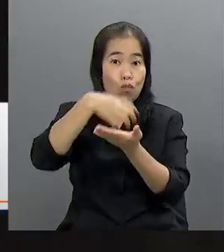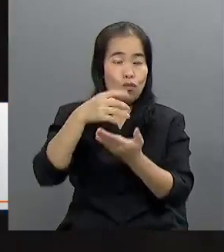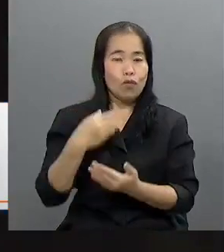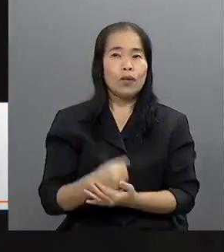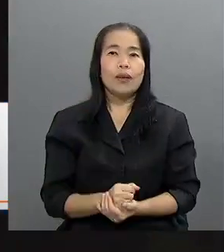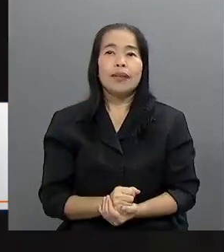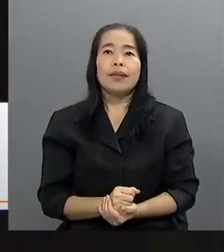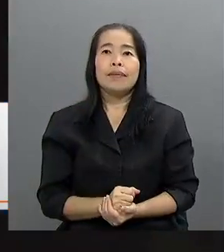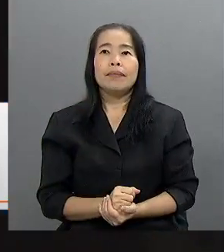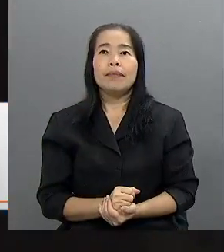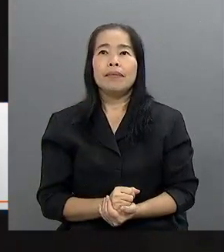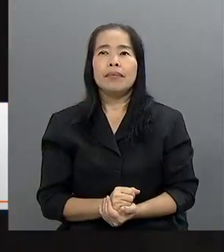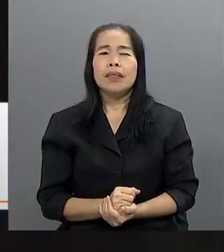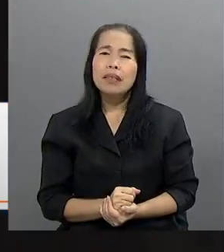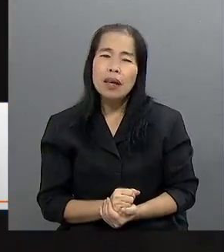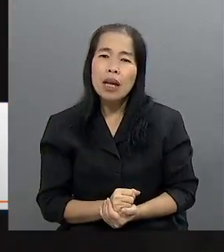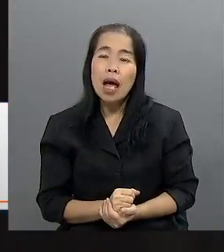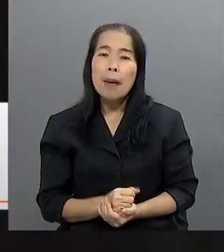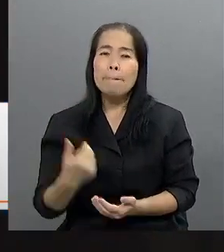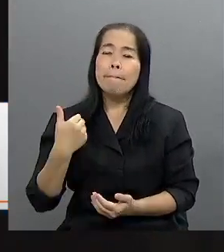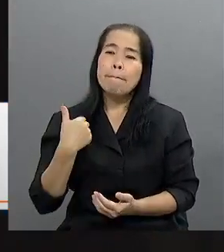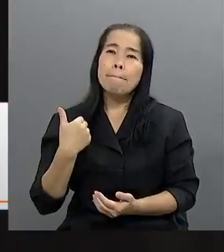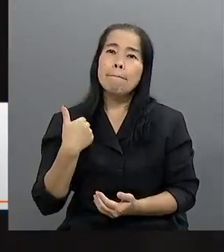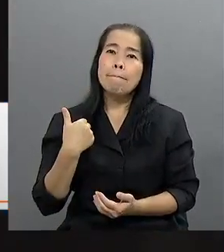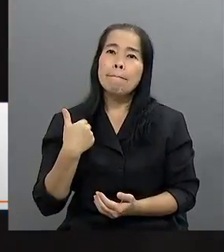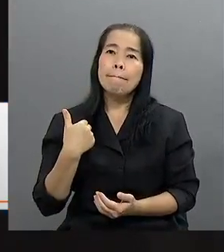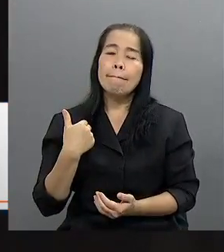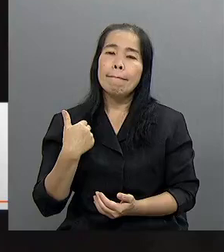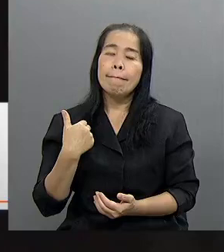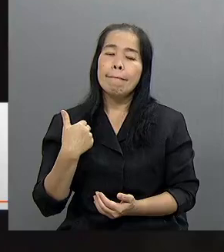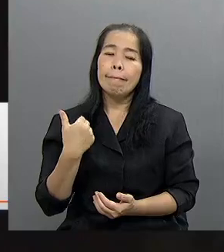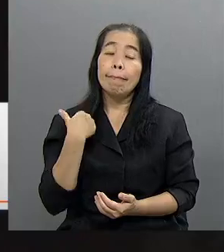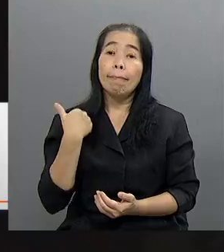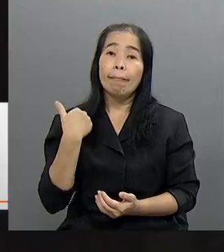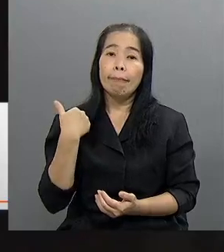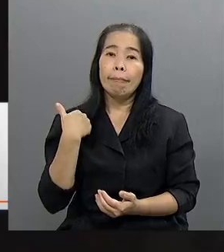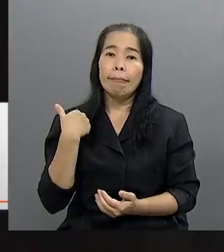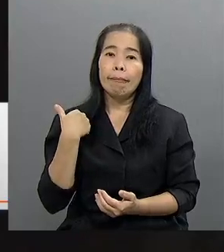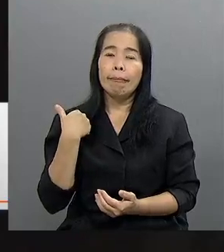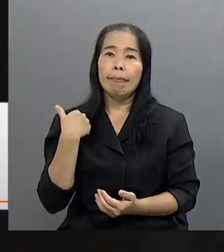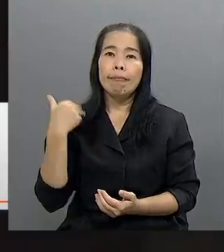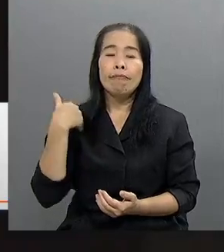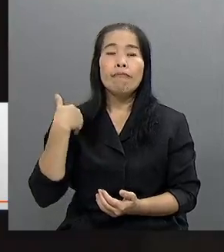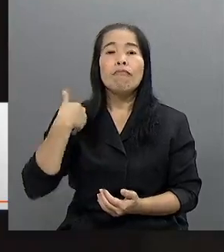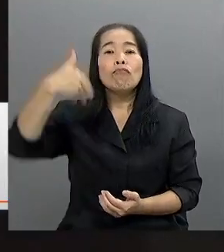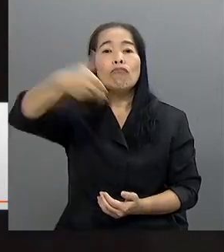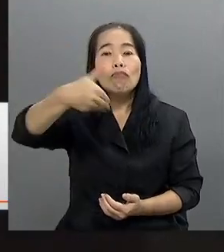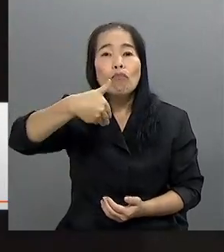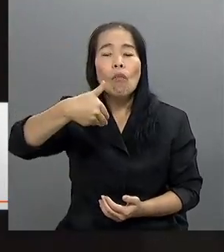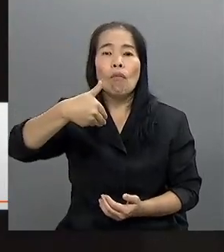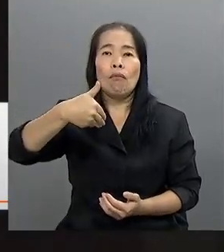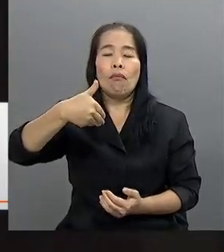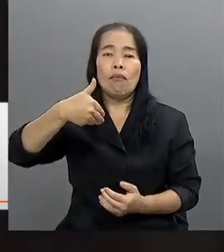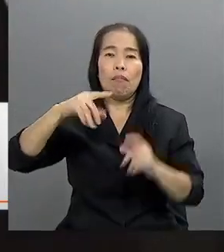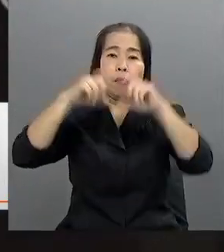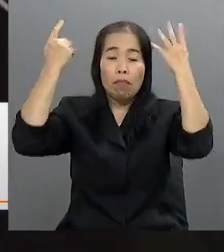ให้ข้อมูลอะไรไปและคิดว่ามันจะส่งผลมาถึงเราก็ไปแจ้งความเป็นลงบันทึกประจำวันไว้บางครั้งไม่มีนโยบ